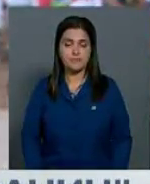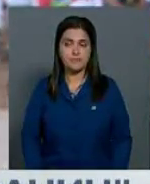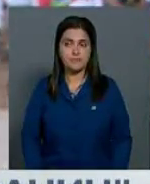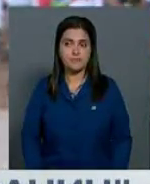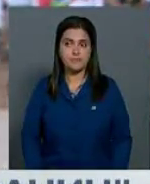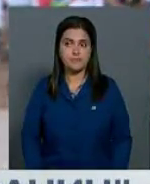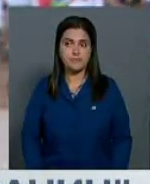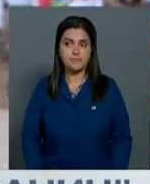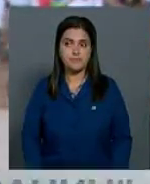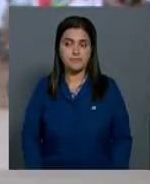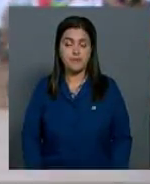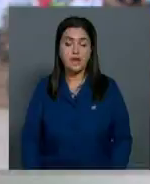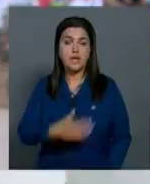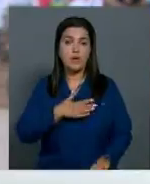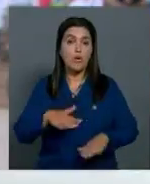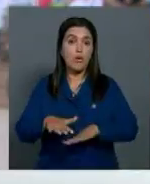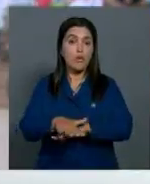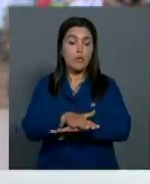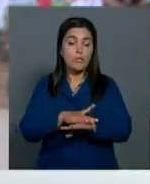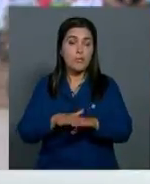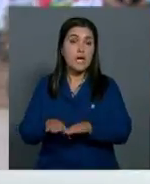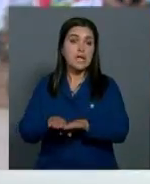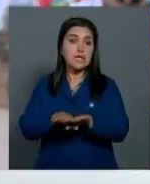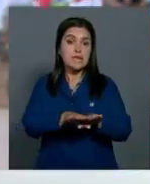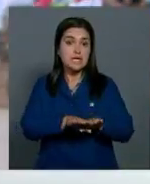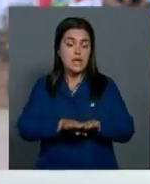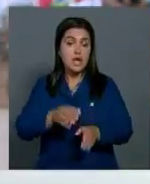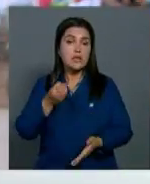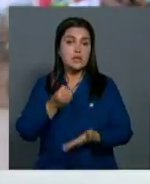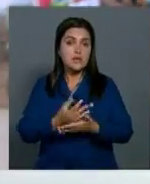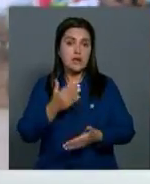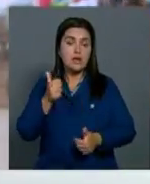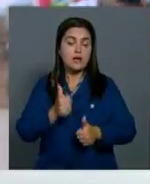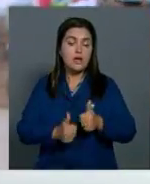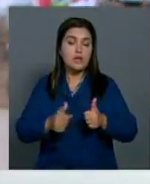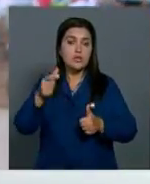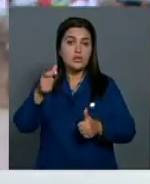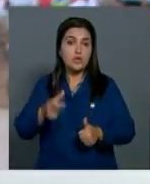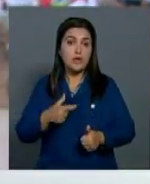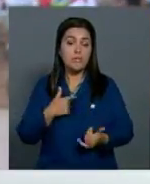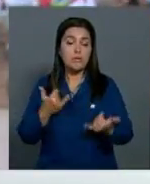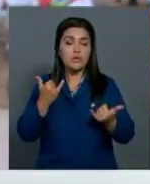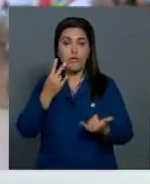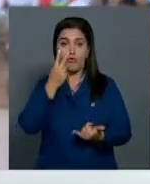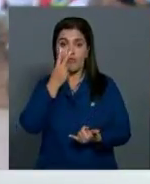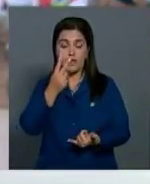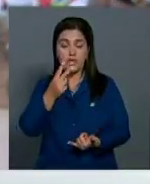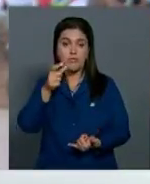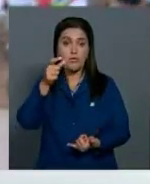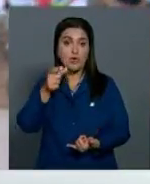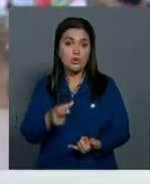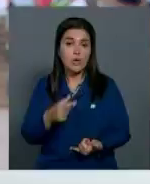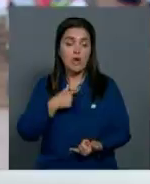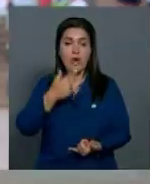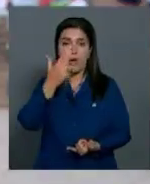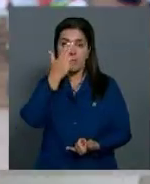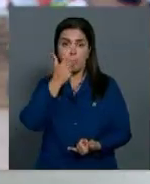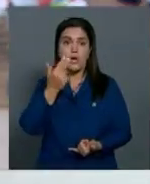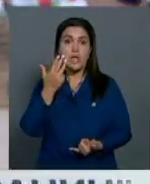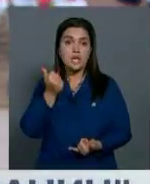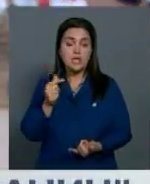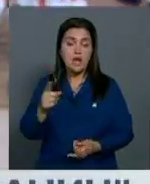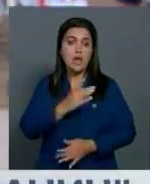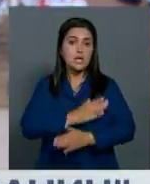Наше общество едино, что в нашем обществе ценен каждый человек. Мы сегодня видим тех людей, которых мы привыкли называть людьми